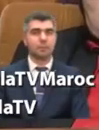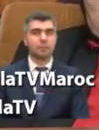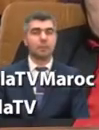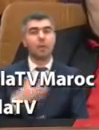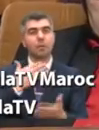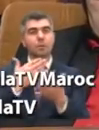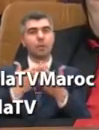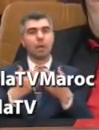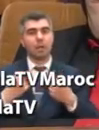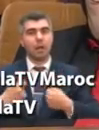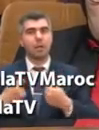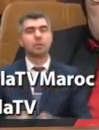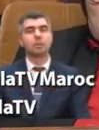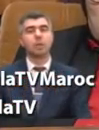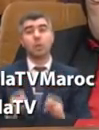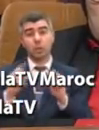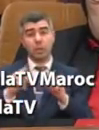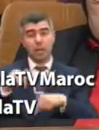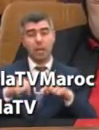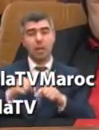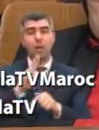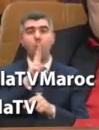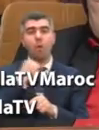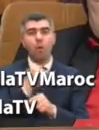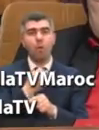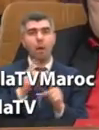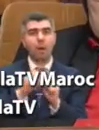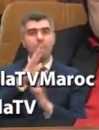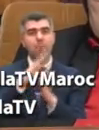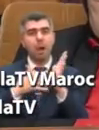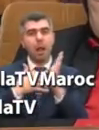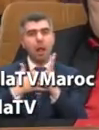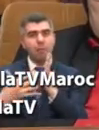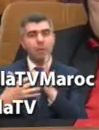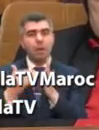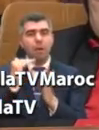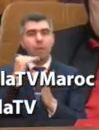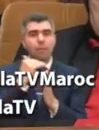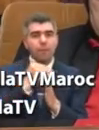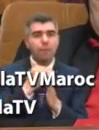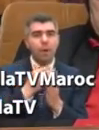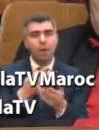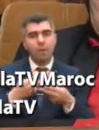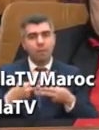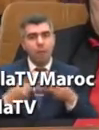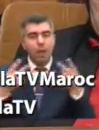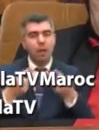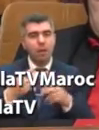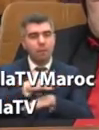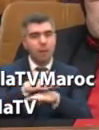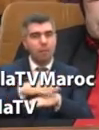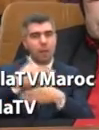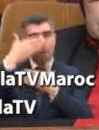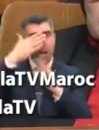شكرا السيد الرئيس. هل لدى الحكومه برنامج محدد لتسريع وتيره انجاز الاقطاب الصناعيه الفلاحيه بجهات المملكه بما يضمن